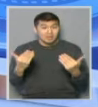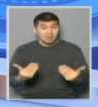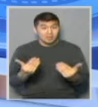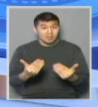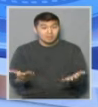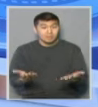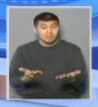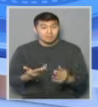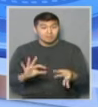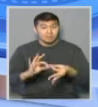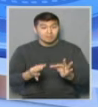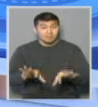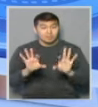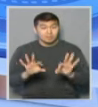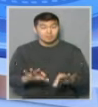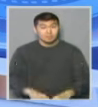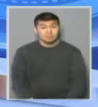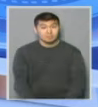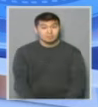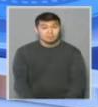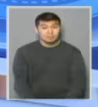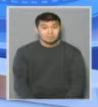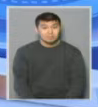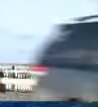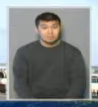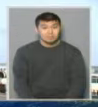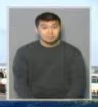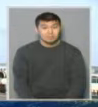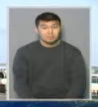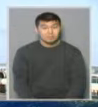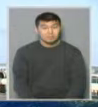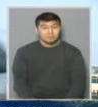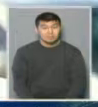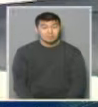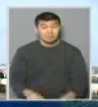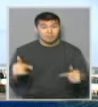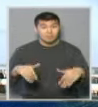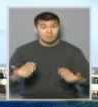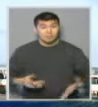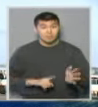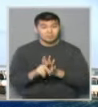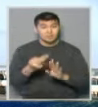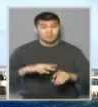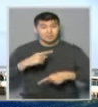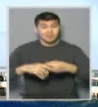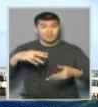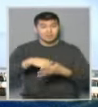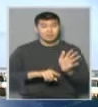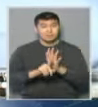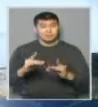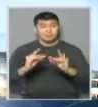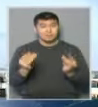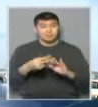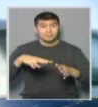жағдайы қандай? Толығырақ келесі бейнесюжетте. Дәл қазір мен тұрған жер Балықшы және жұмыскер ықшам